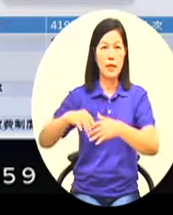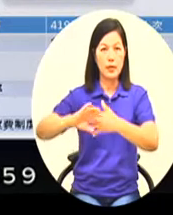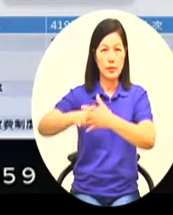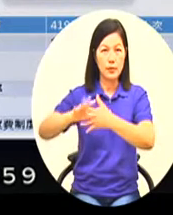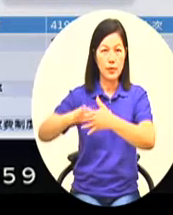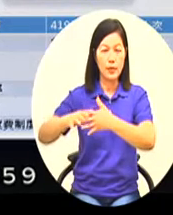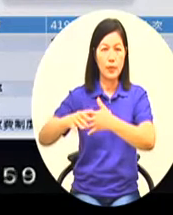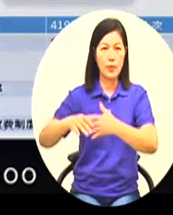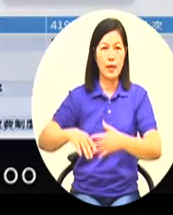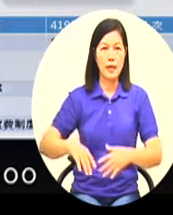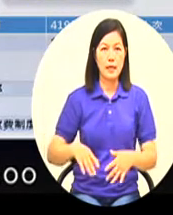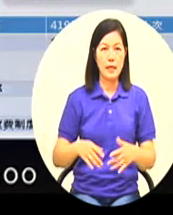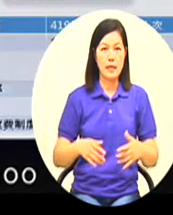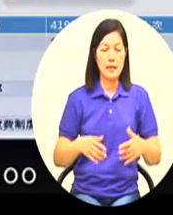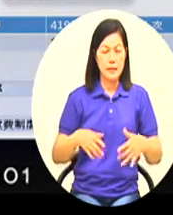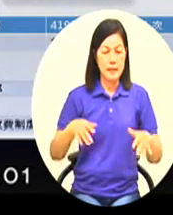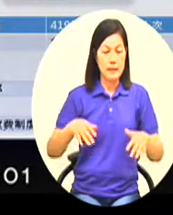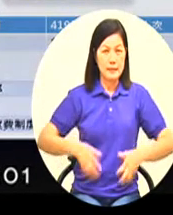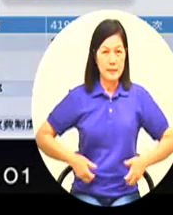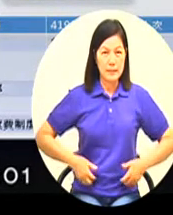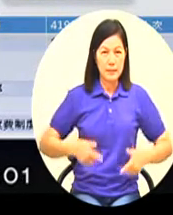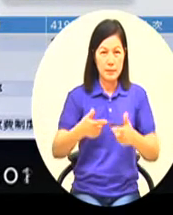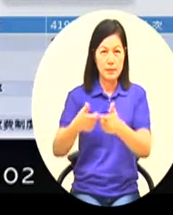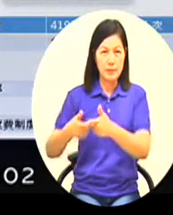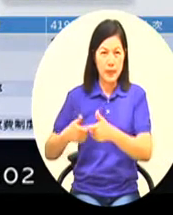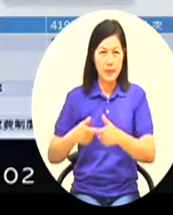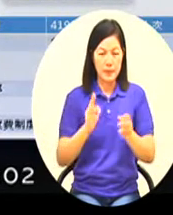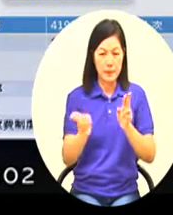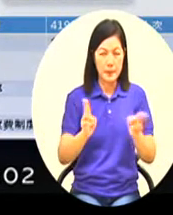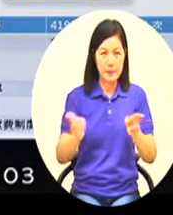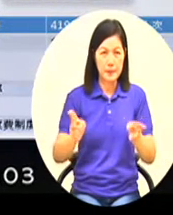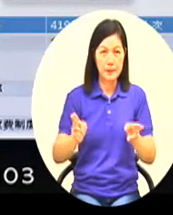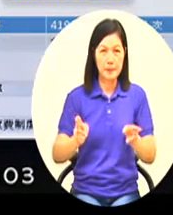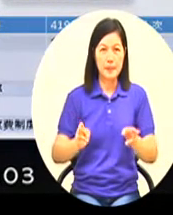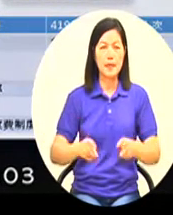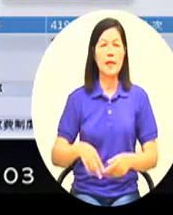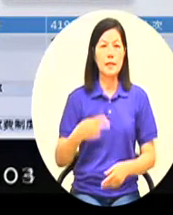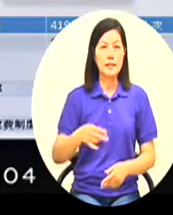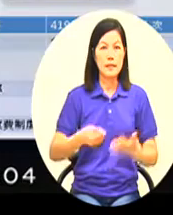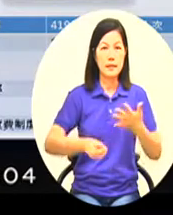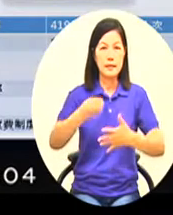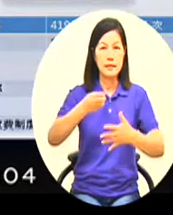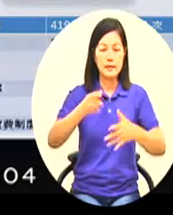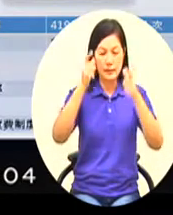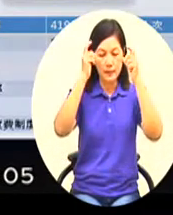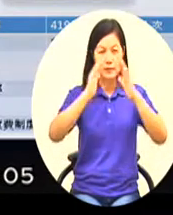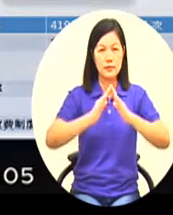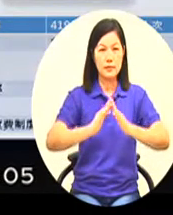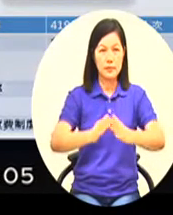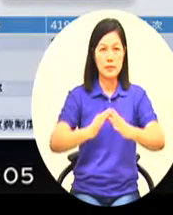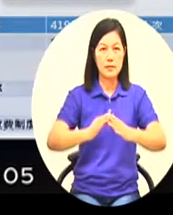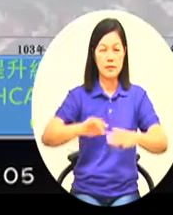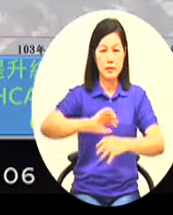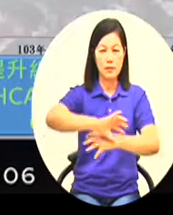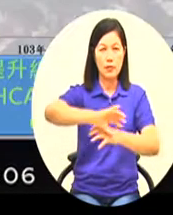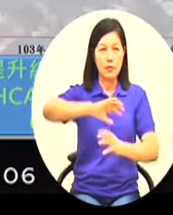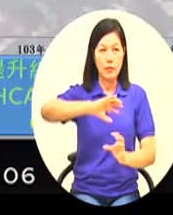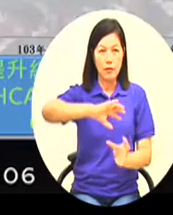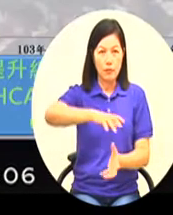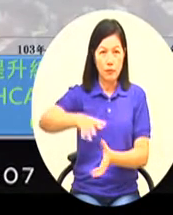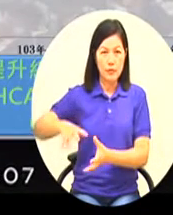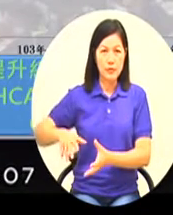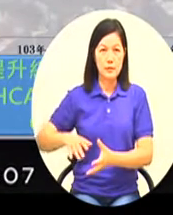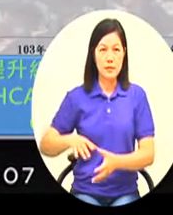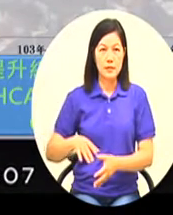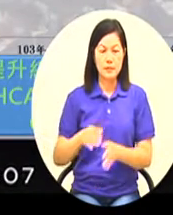急应变部门来高雄办理国际研讨会，有效提升本市紧急救护的国际视野，强化救护品